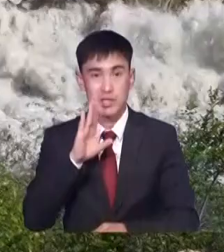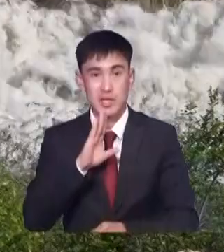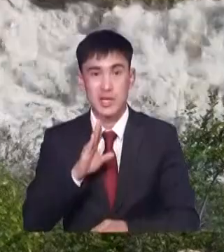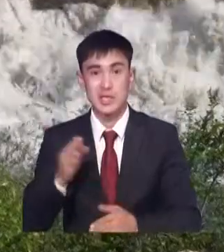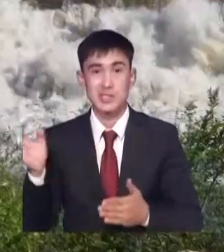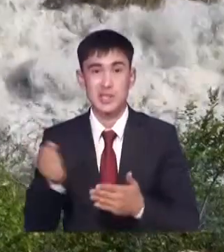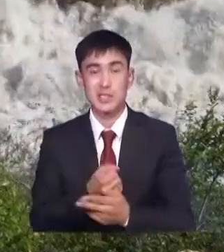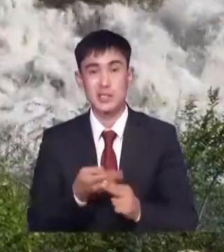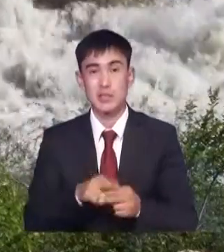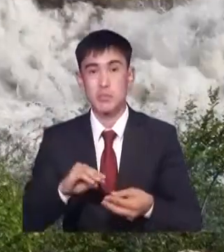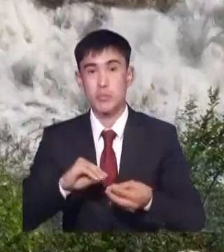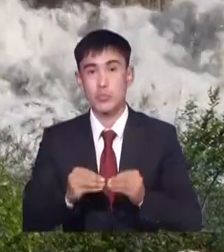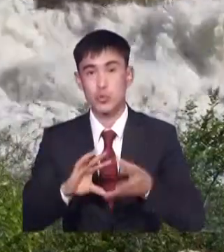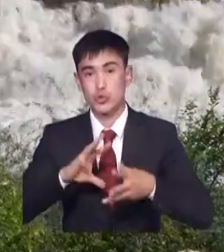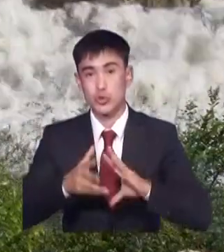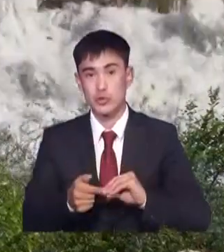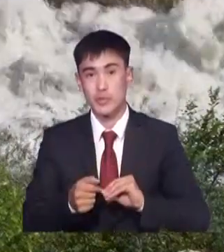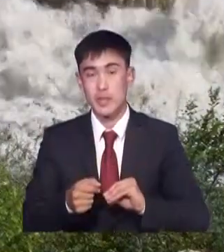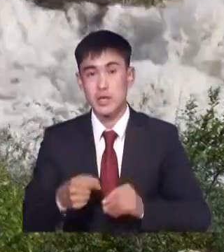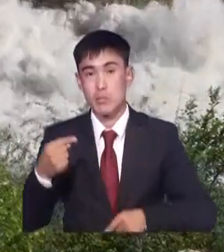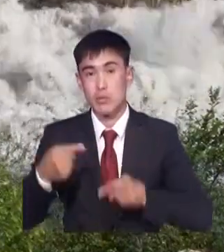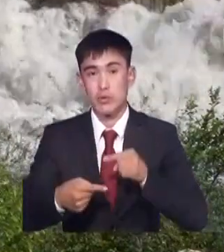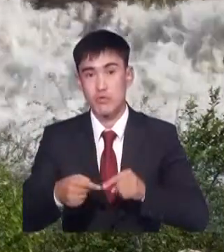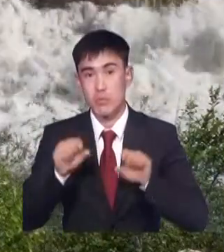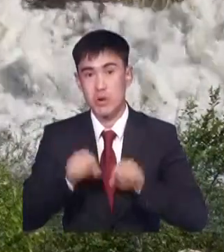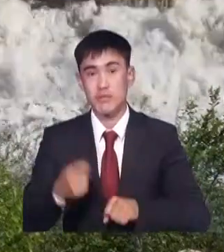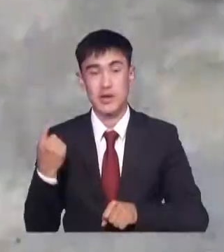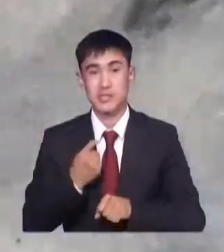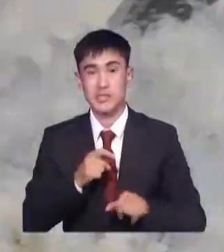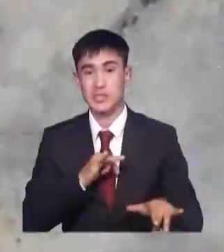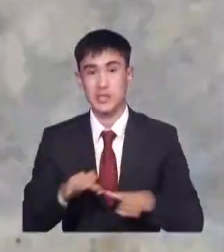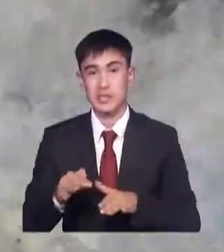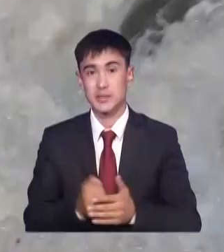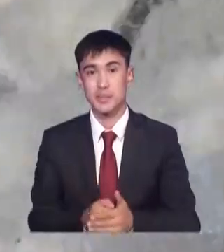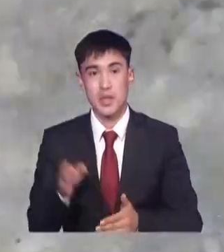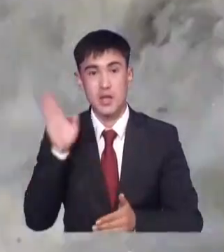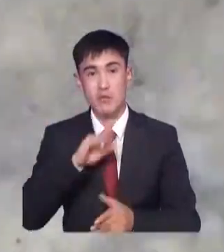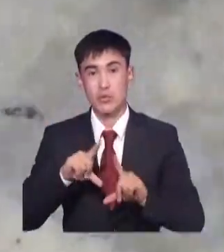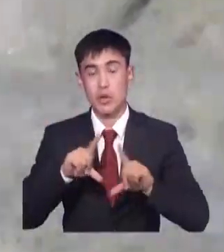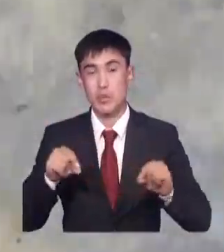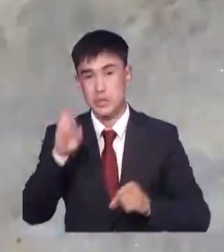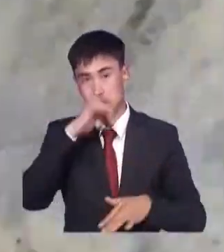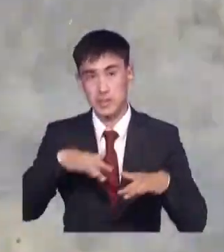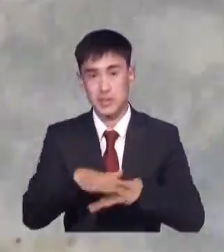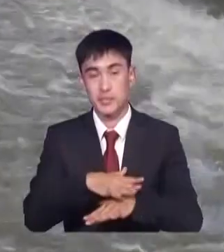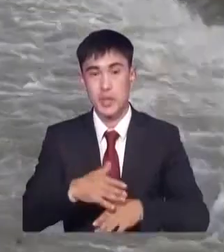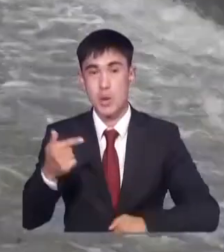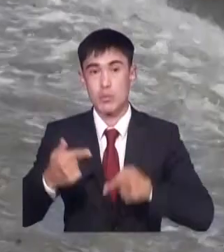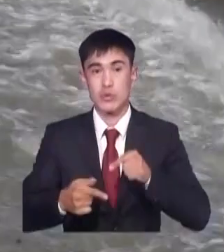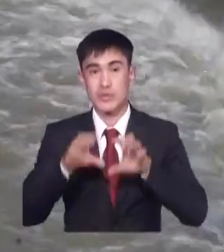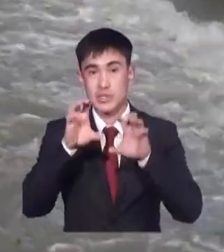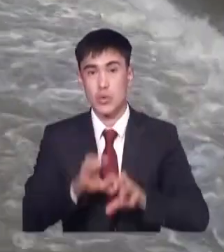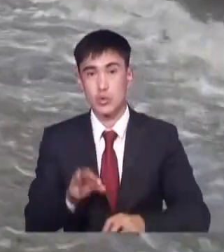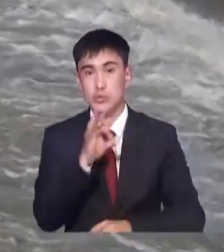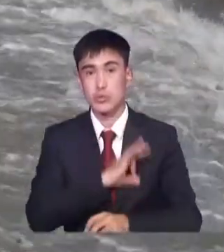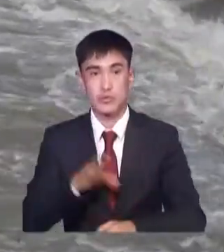и искажением данных ее учета, а также с противоправной хозяйственной деятельностью на водных объектах страны. Борьбу с